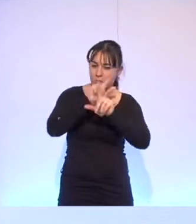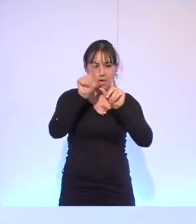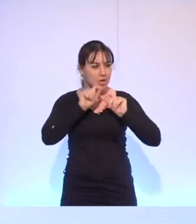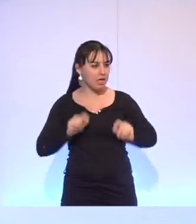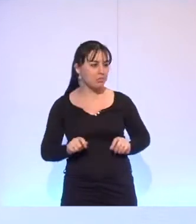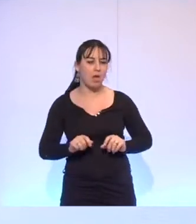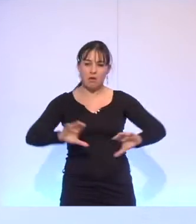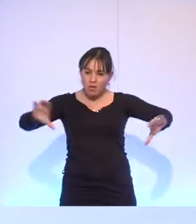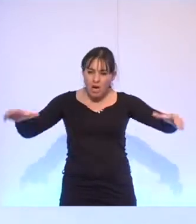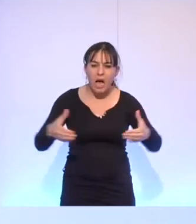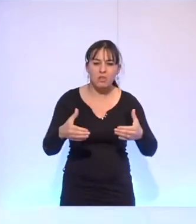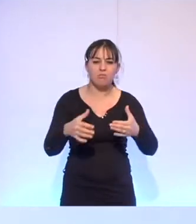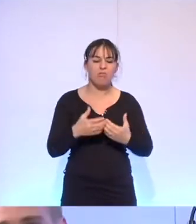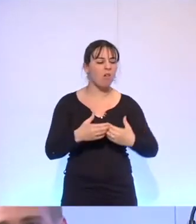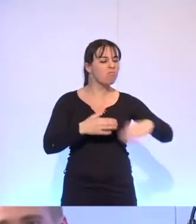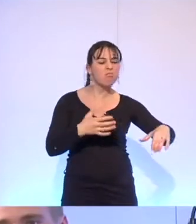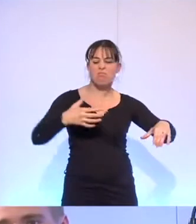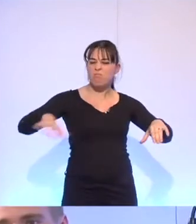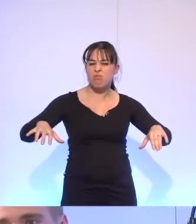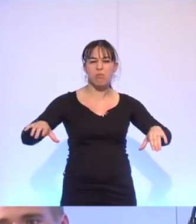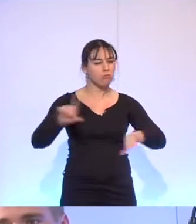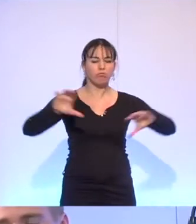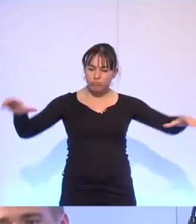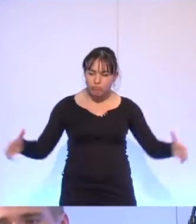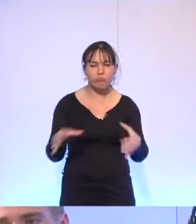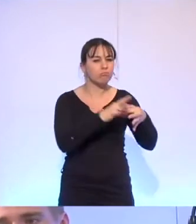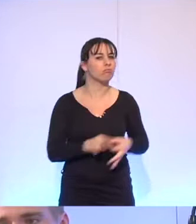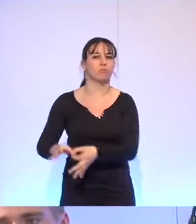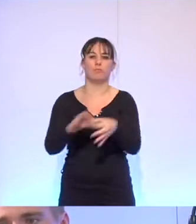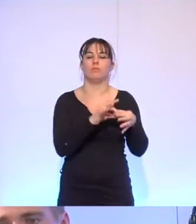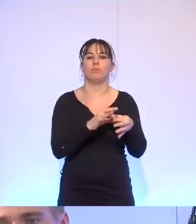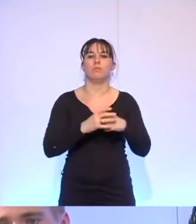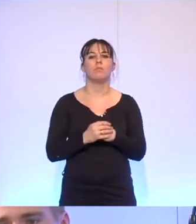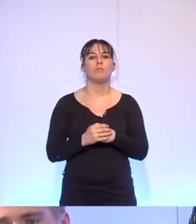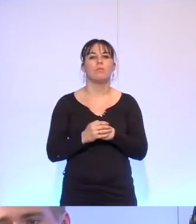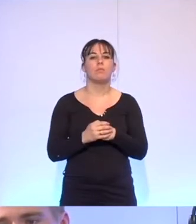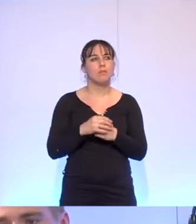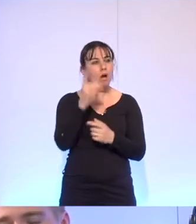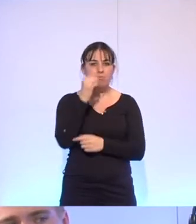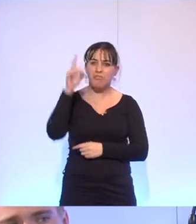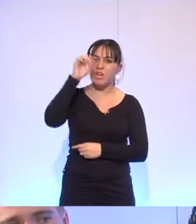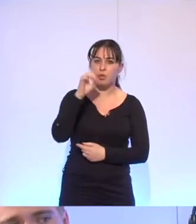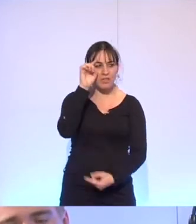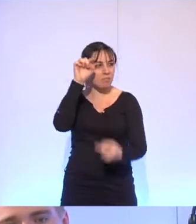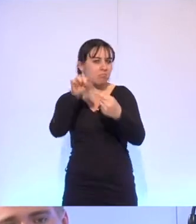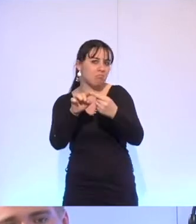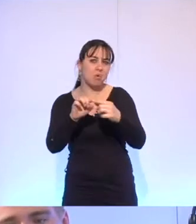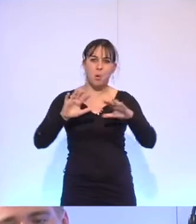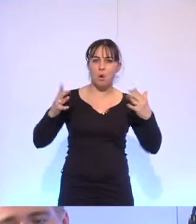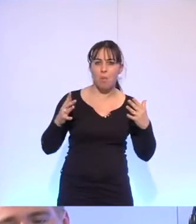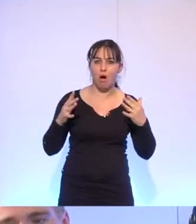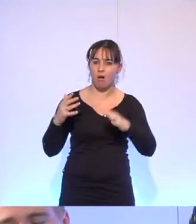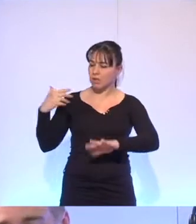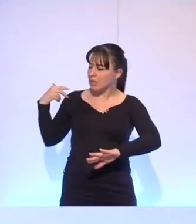rassemble par-delà les clans. Cette façon de voir les choses et de les faire a été le fil conducteur de